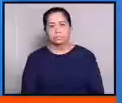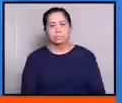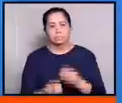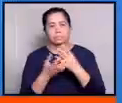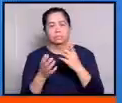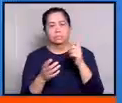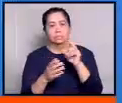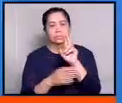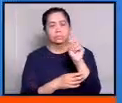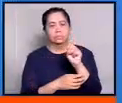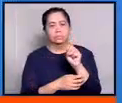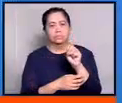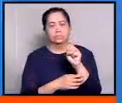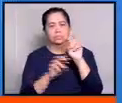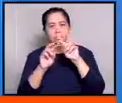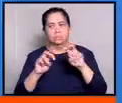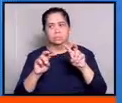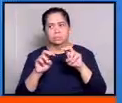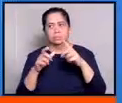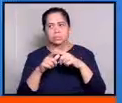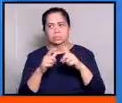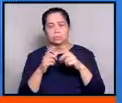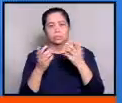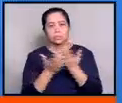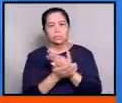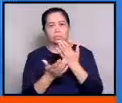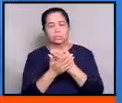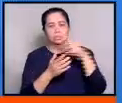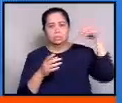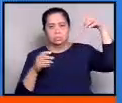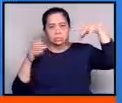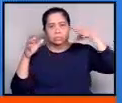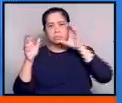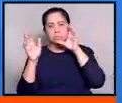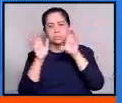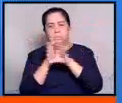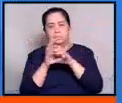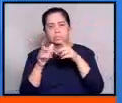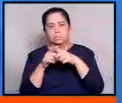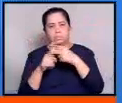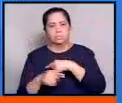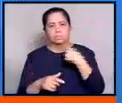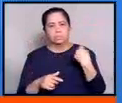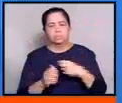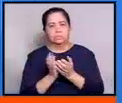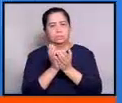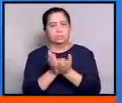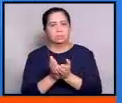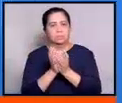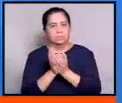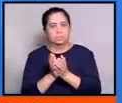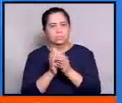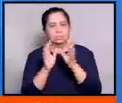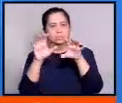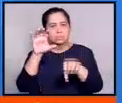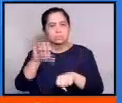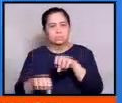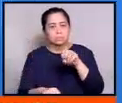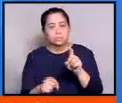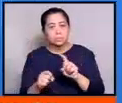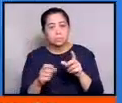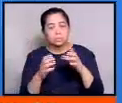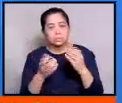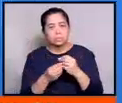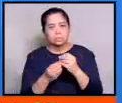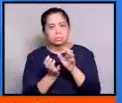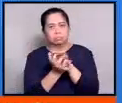Inilabas ng isang US-based research firm ang mga bagong satellite image ng mga Chinese vessel na nangunguha umano ng